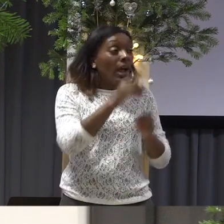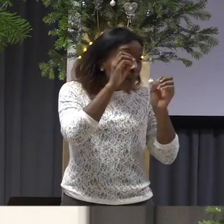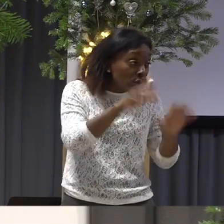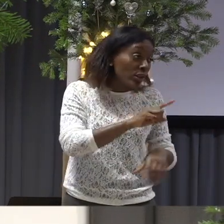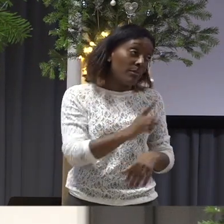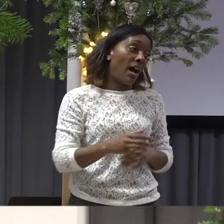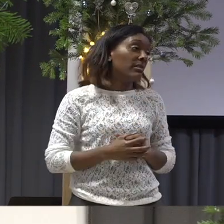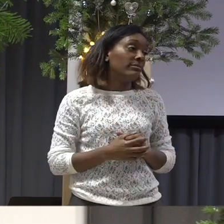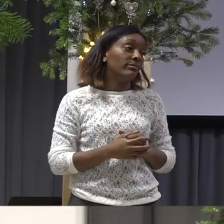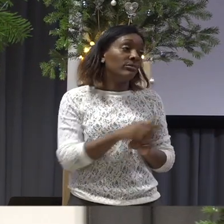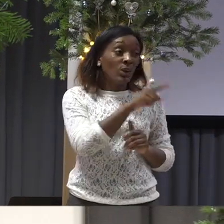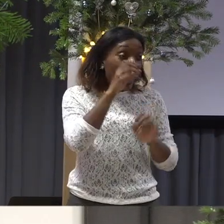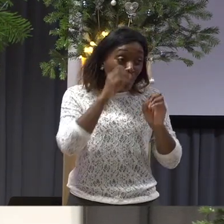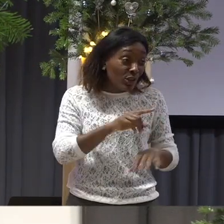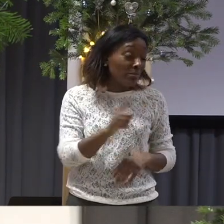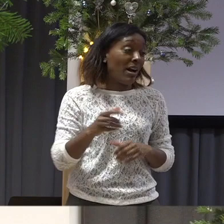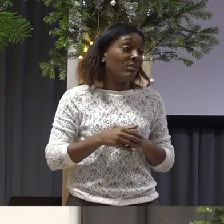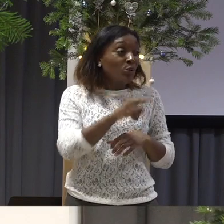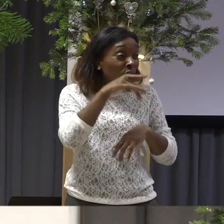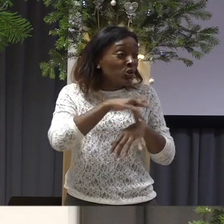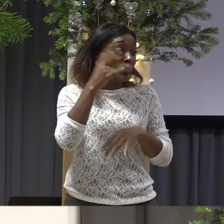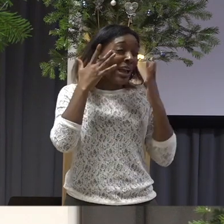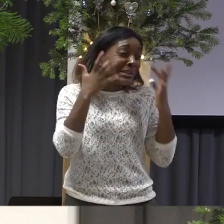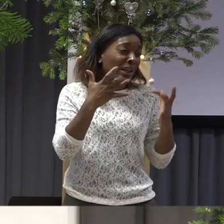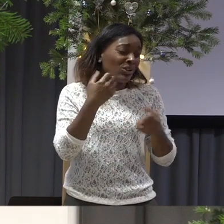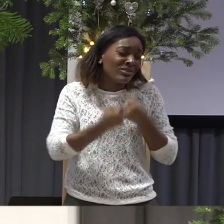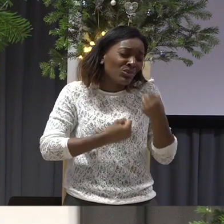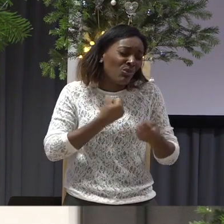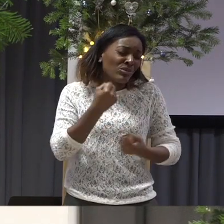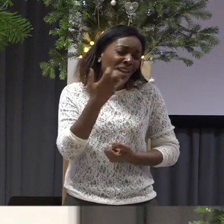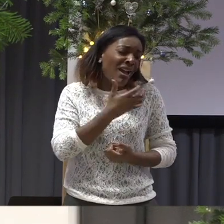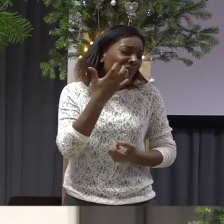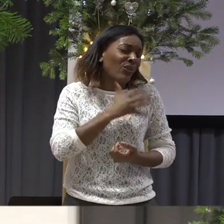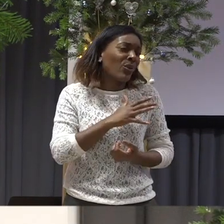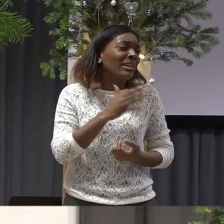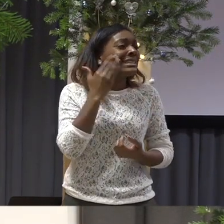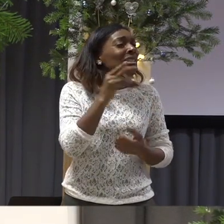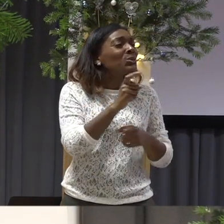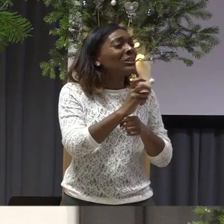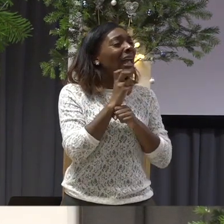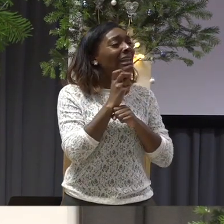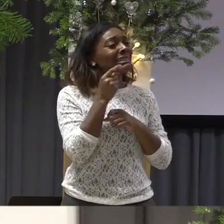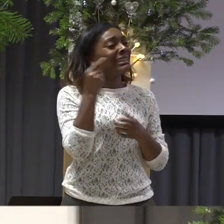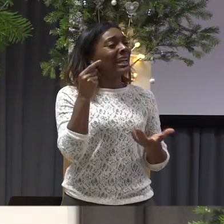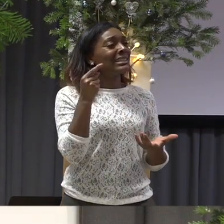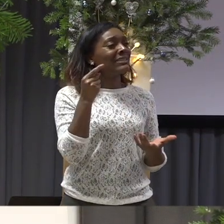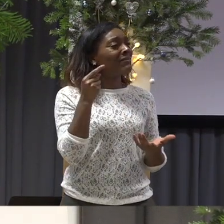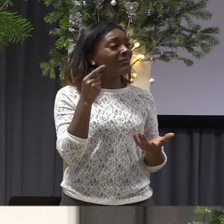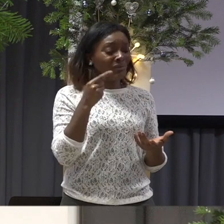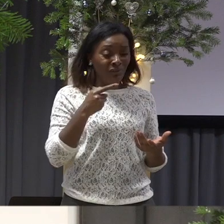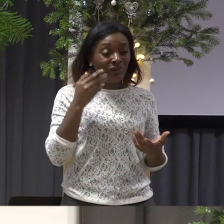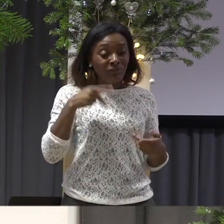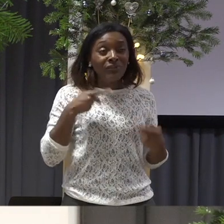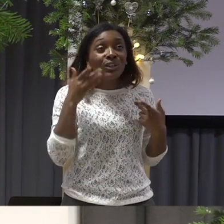N'abandonne pas parce que les expériences douloureuses, si nous gardons que cette vision douloureuse des choses, nous empoisonnons notre